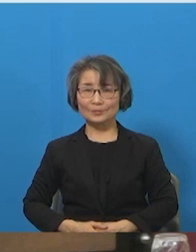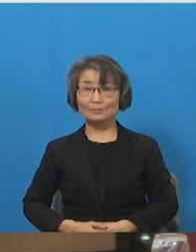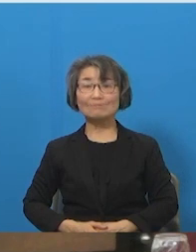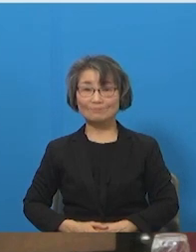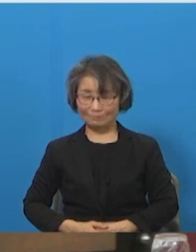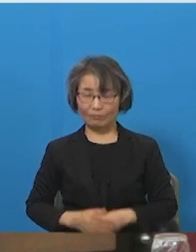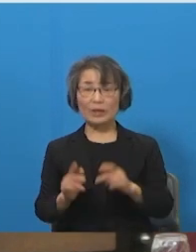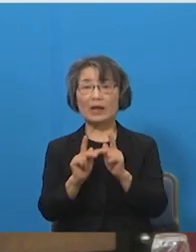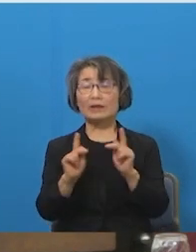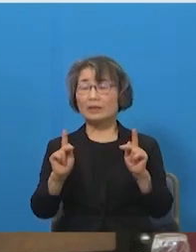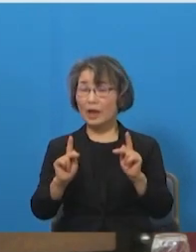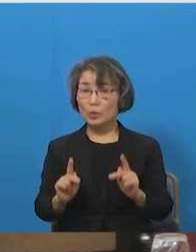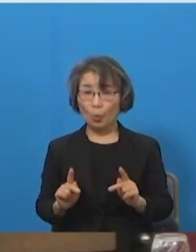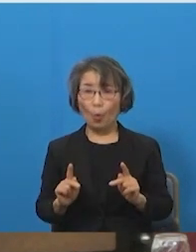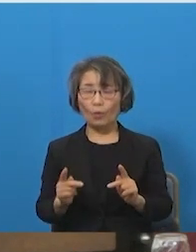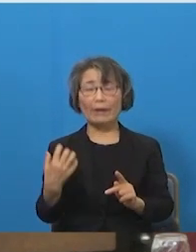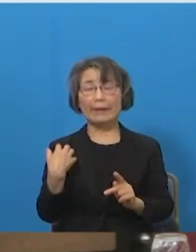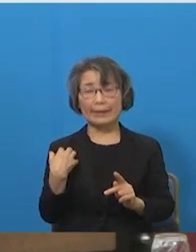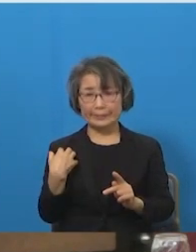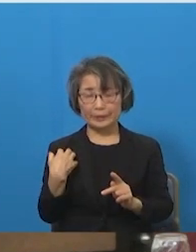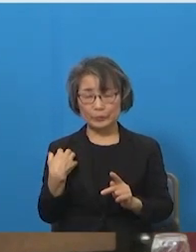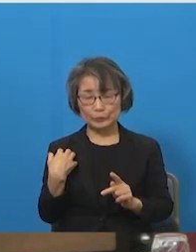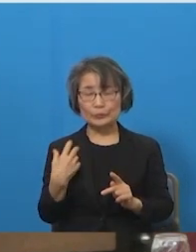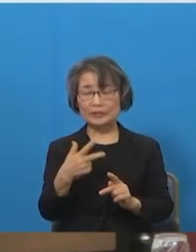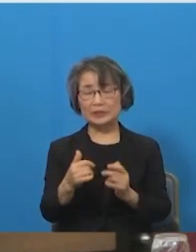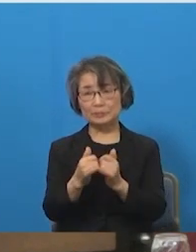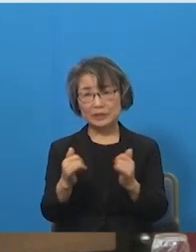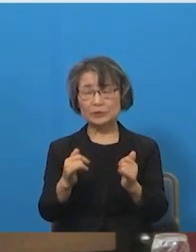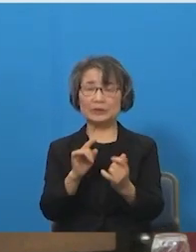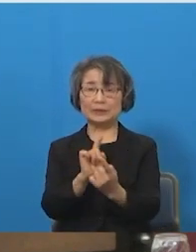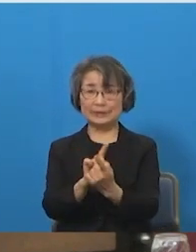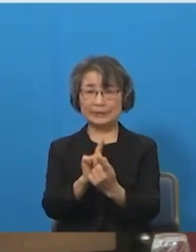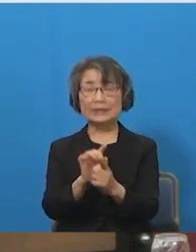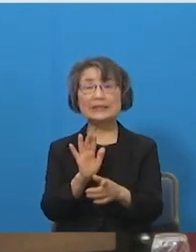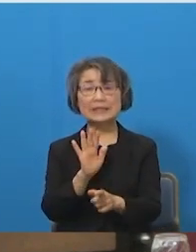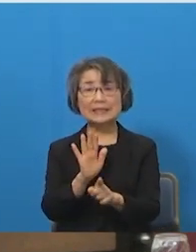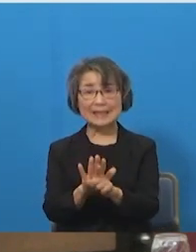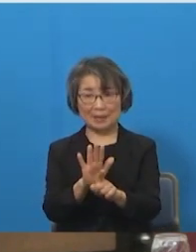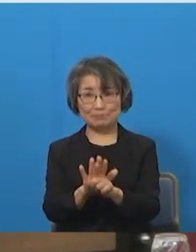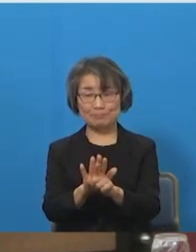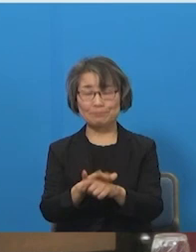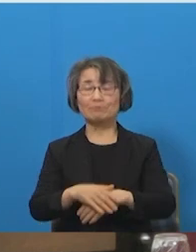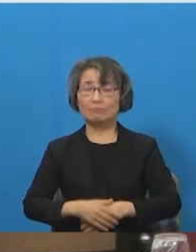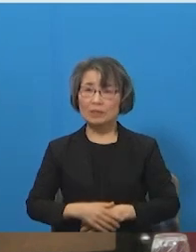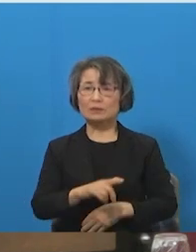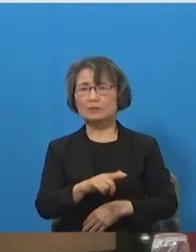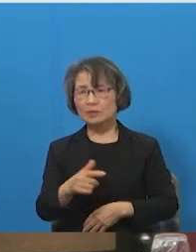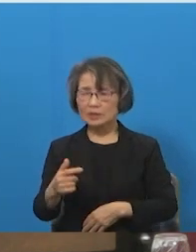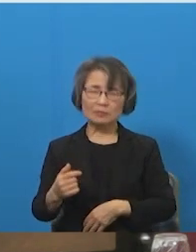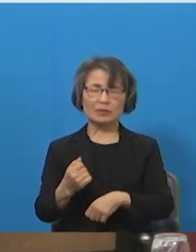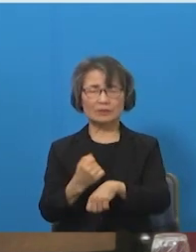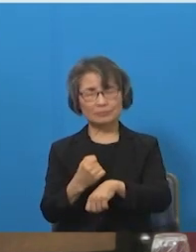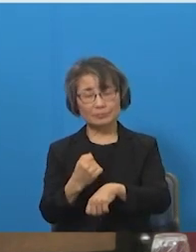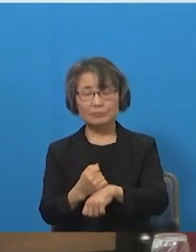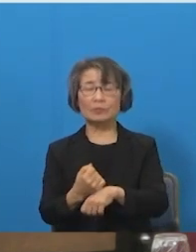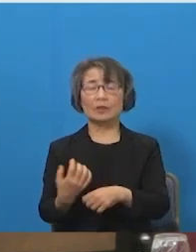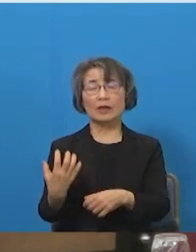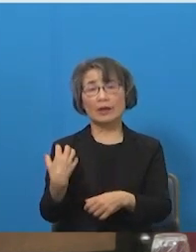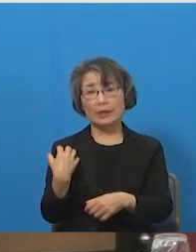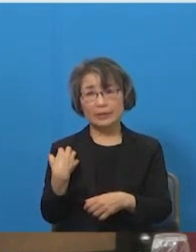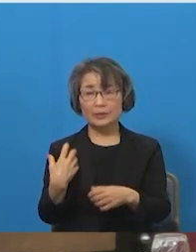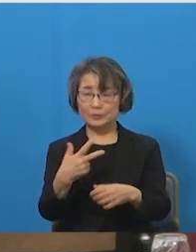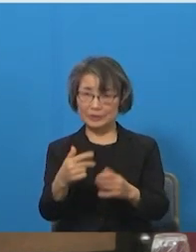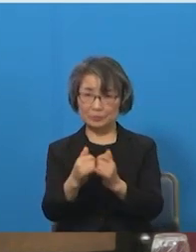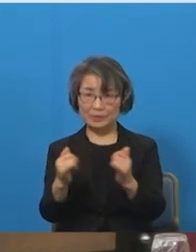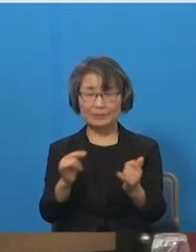課題を抱える市民に対する支援についてでございます。本市では、さまざまな困難を抱える市民の皆様に寄り添い、